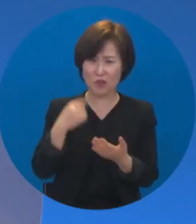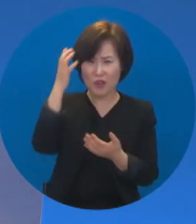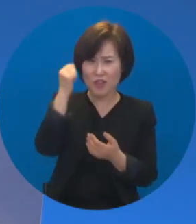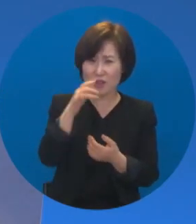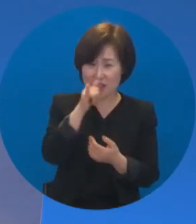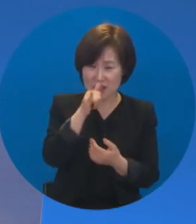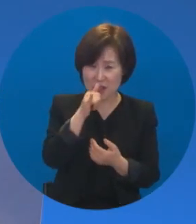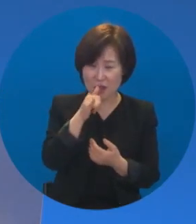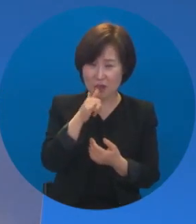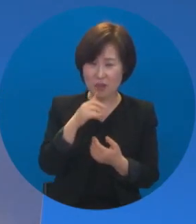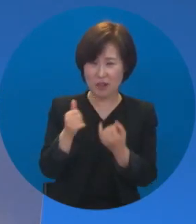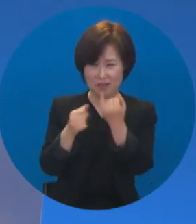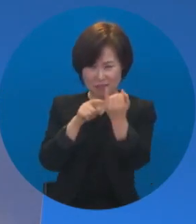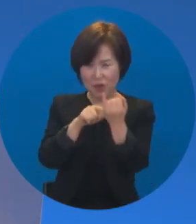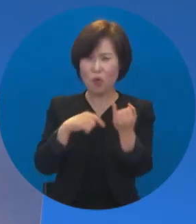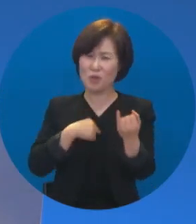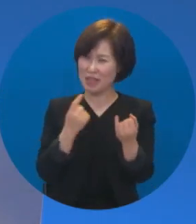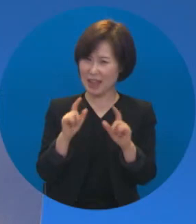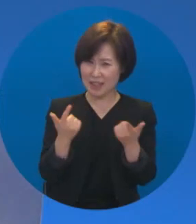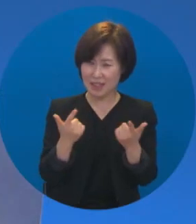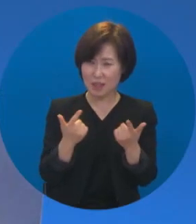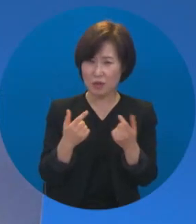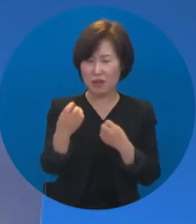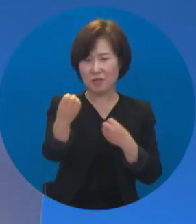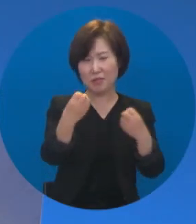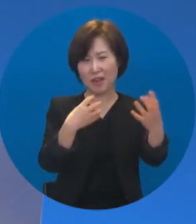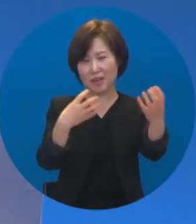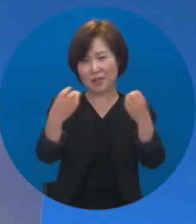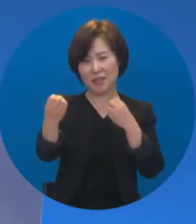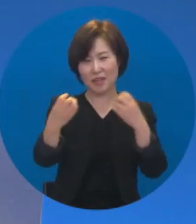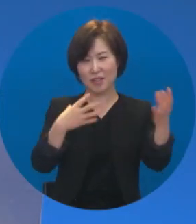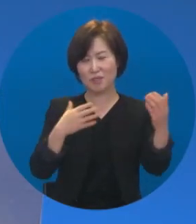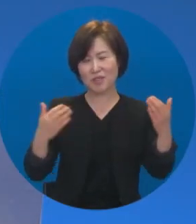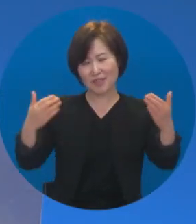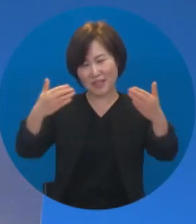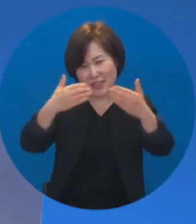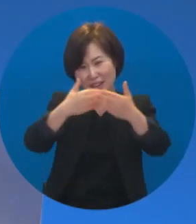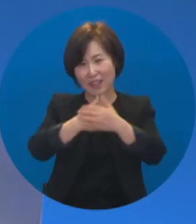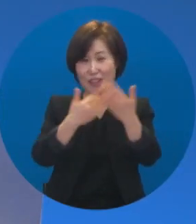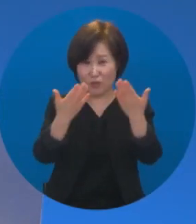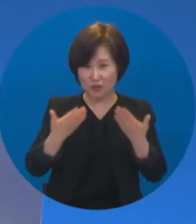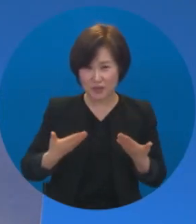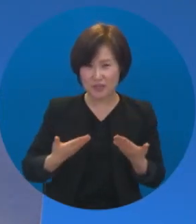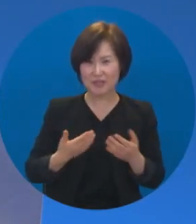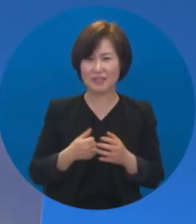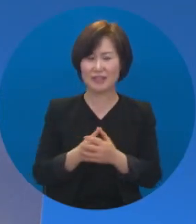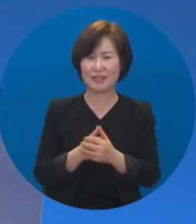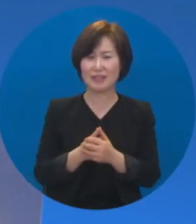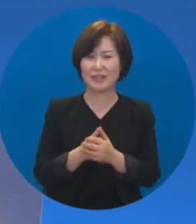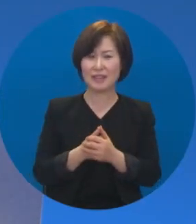있어요. 이런 이야기를 하면서 저에게 꼭 안아주었어요.